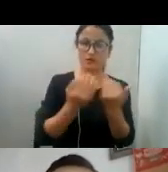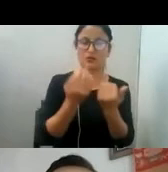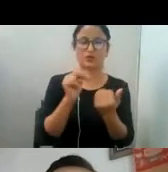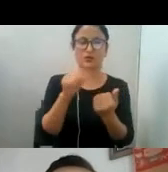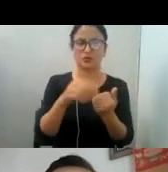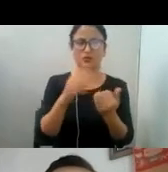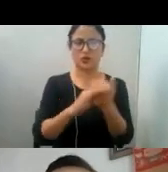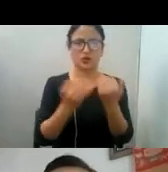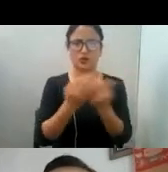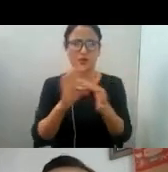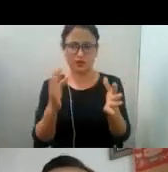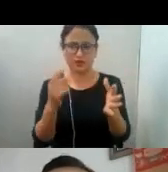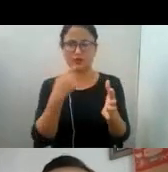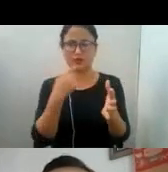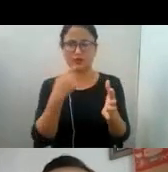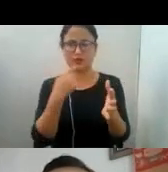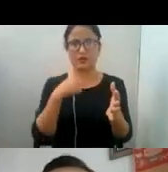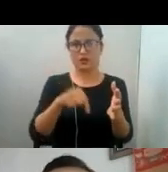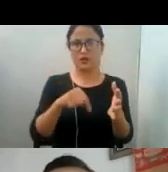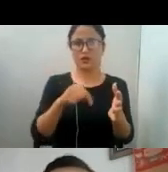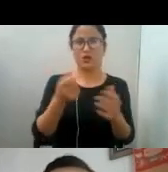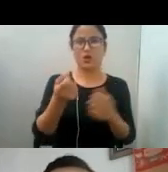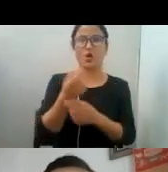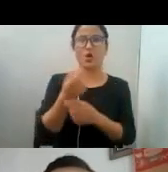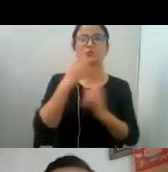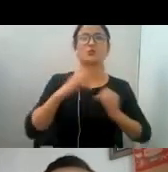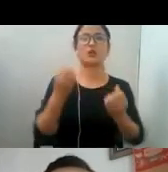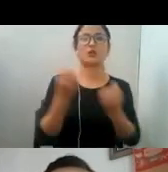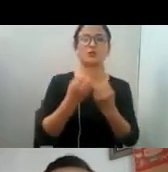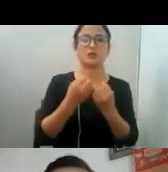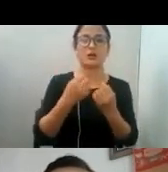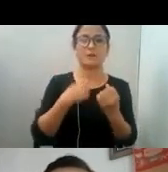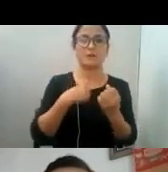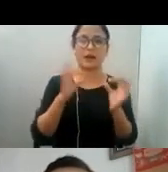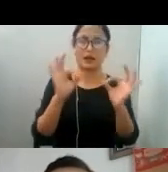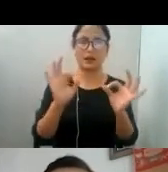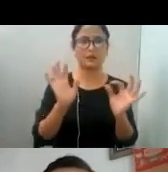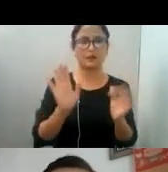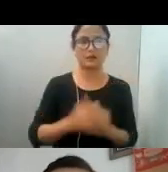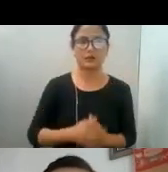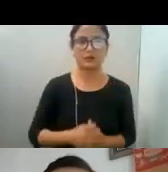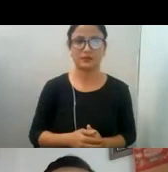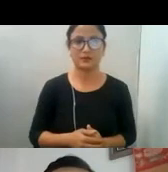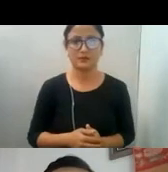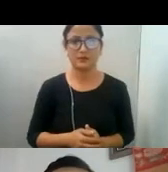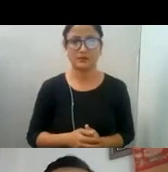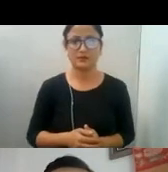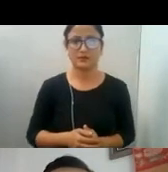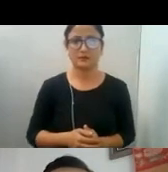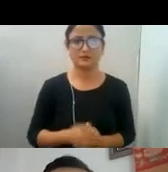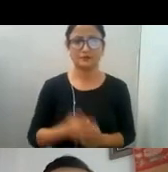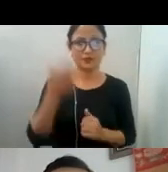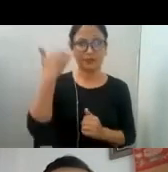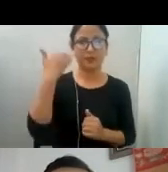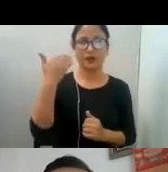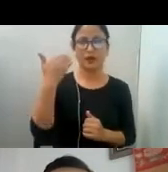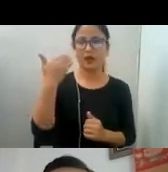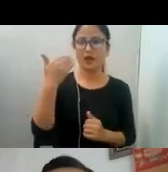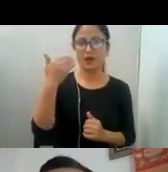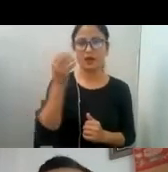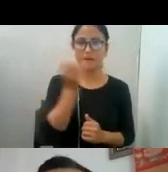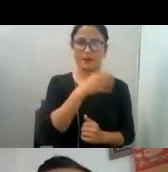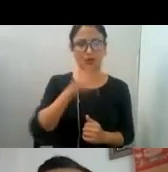हुँदैन भन्नुभयो. अनि मैले अहिले औषधि खाइरहेको छु, मलाई जे होस् राम्रो छ, मलाई पहिलाको भन्दा जे